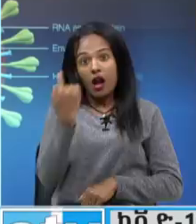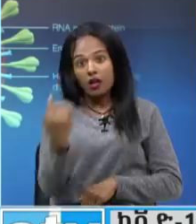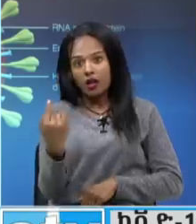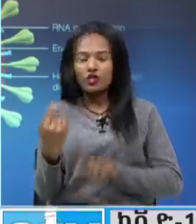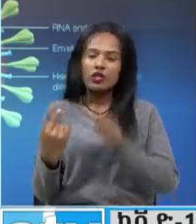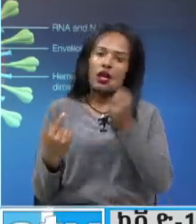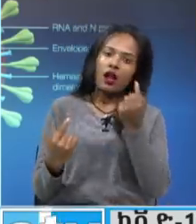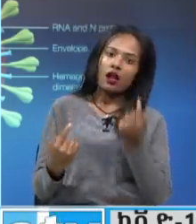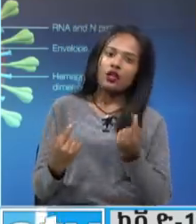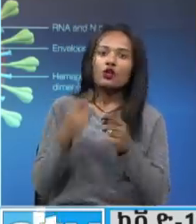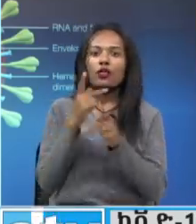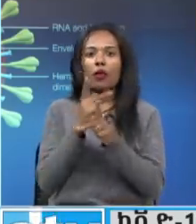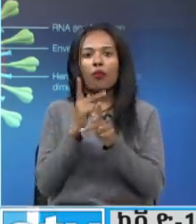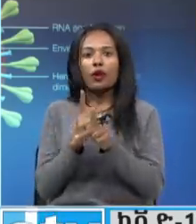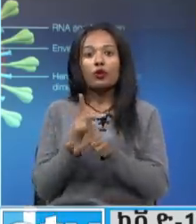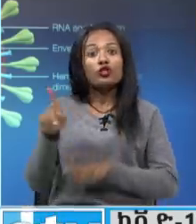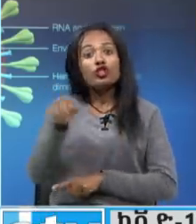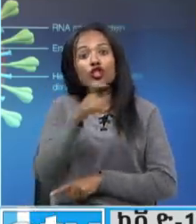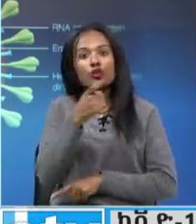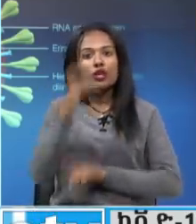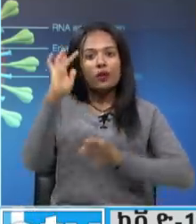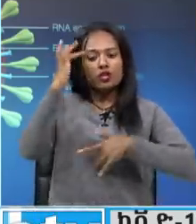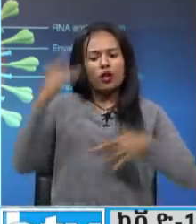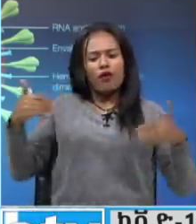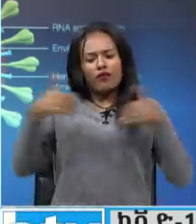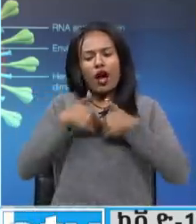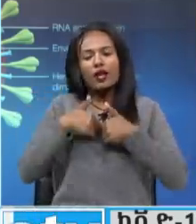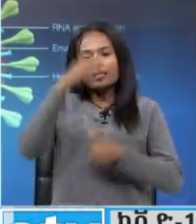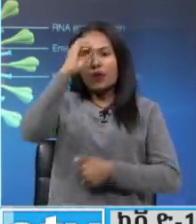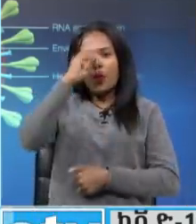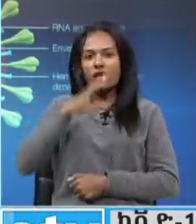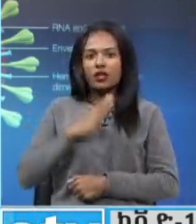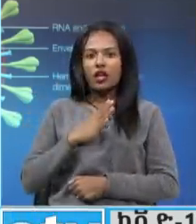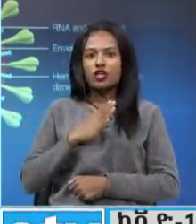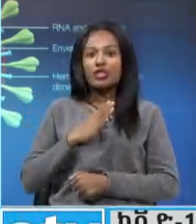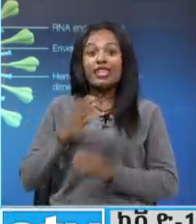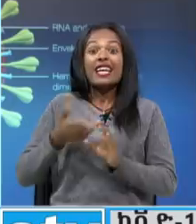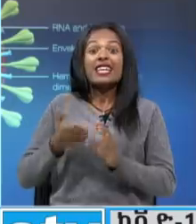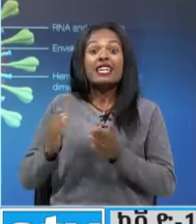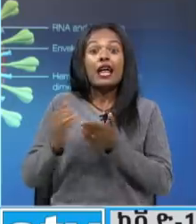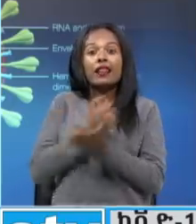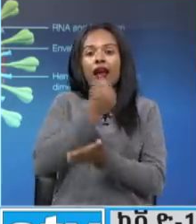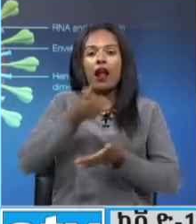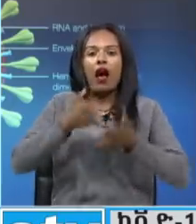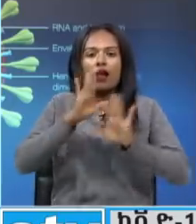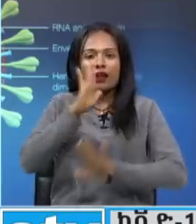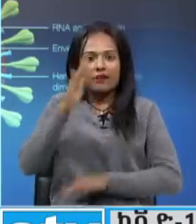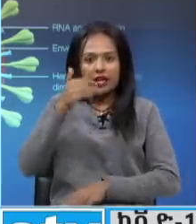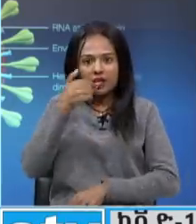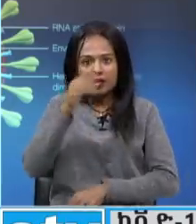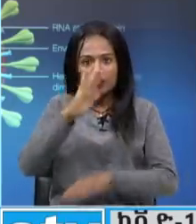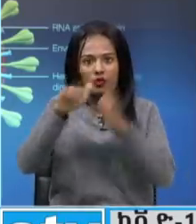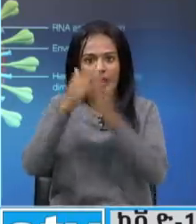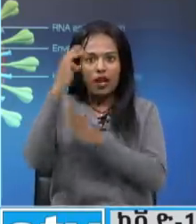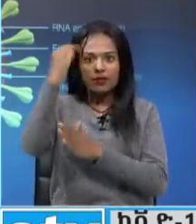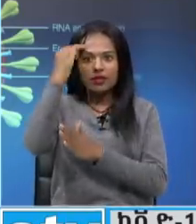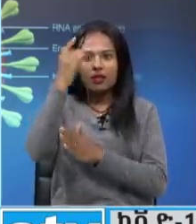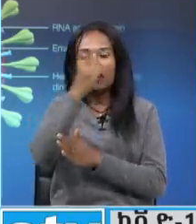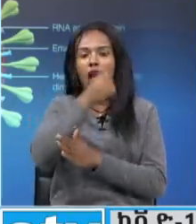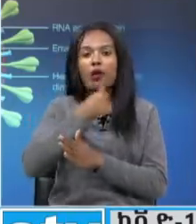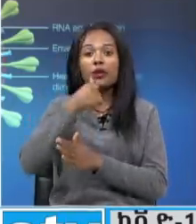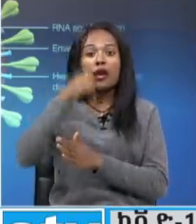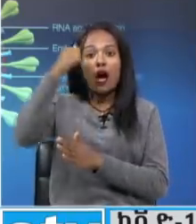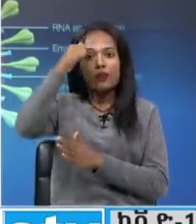አንዳችን የአንዳችን ጠባቂዎች እንሆን። የበሽታ ፍርሃት ሰብአዊነታችንን እንዲነጥቀን አንፍቀድ ሲሉ ጠቅላይ ሚኒስትር አብይ አህመድ